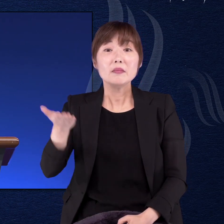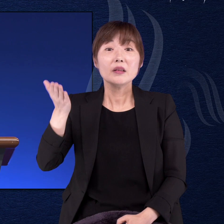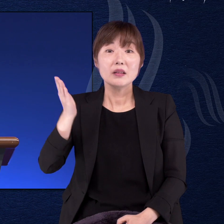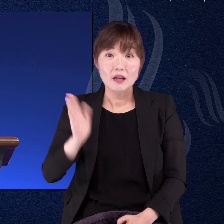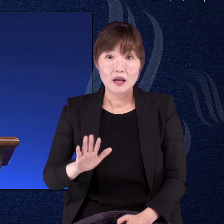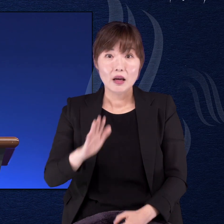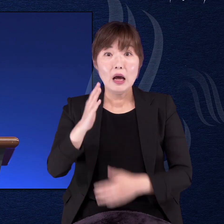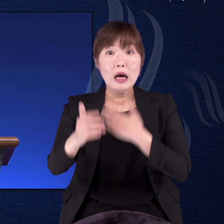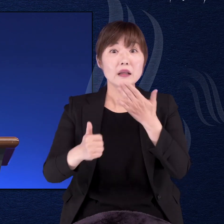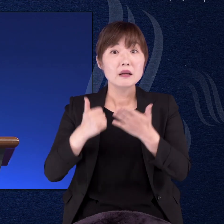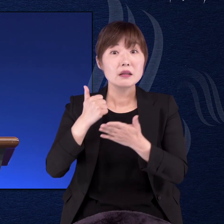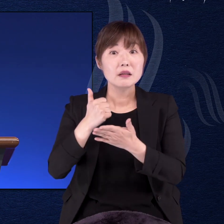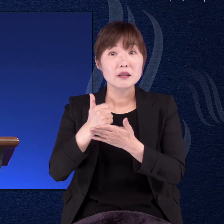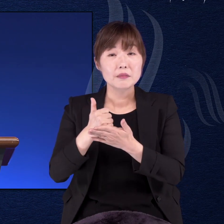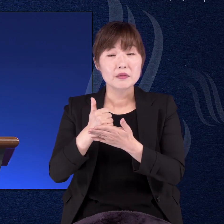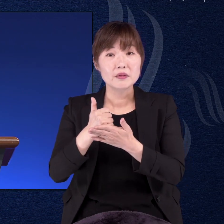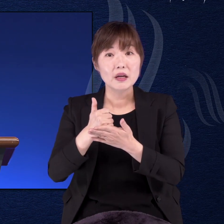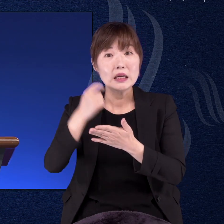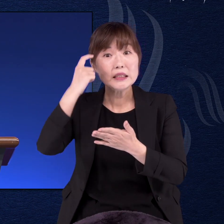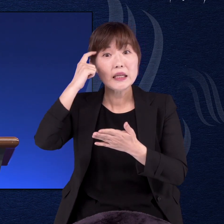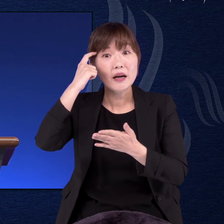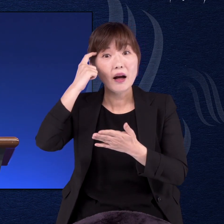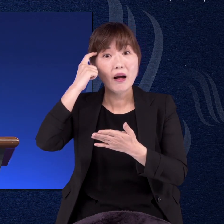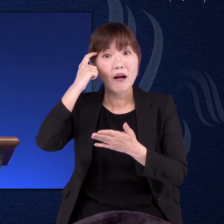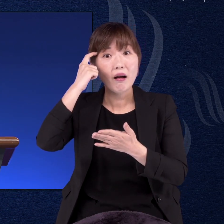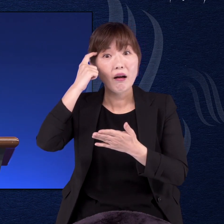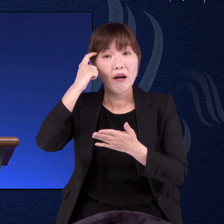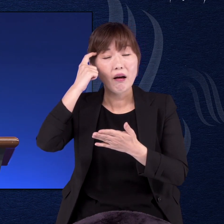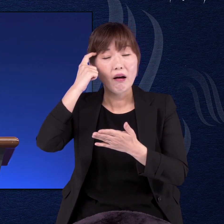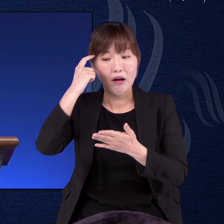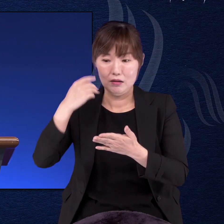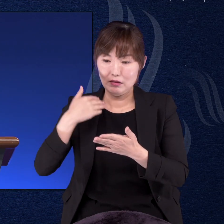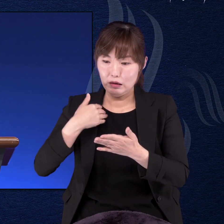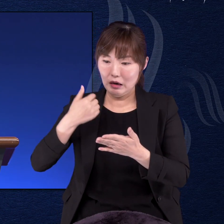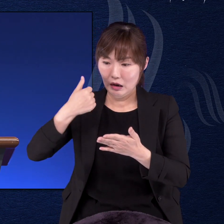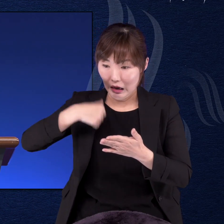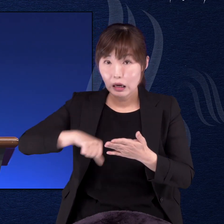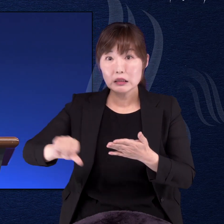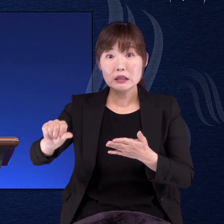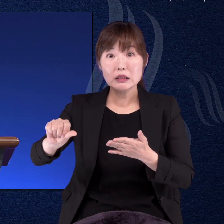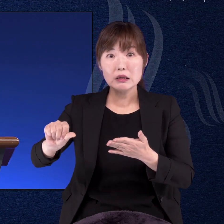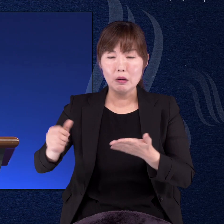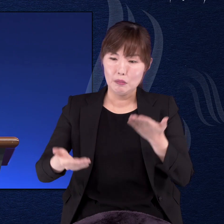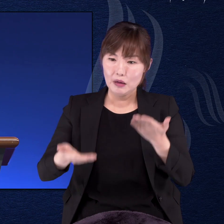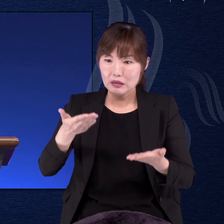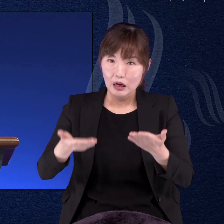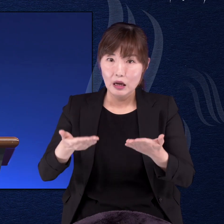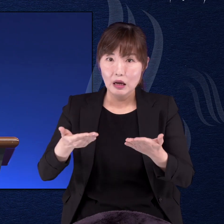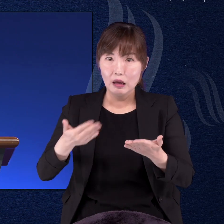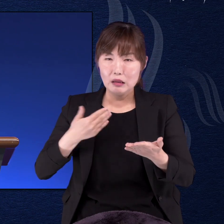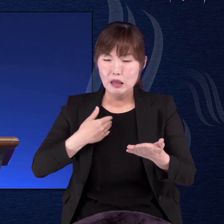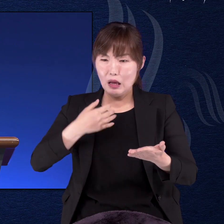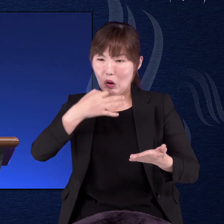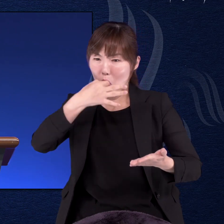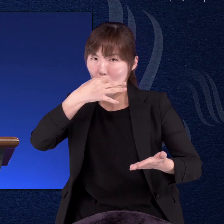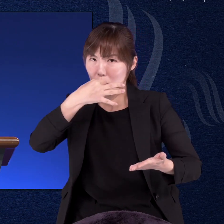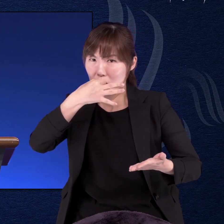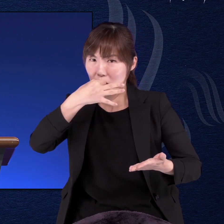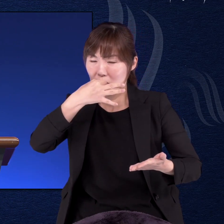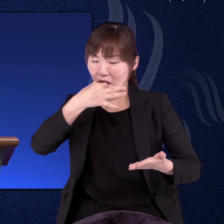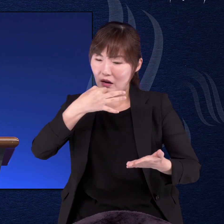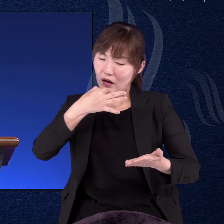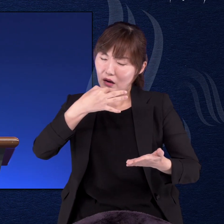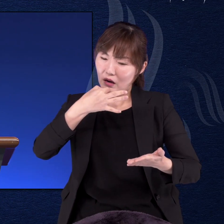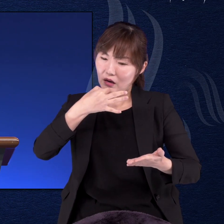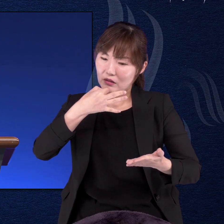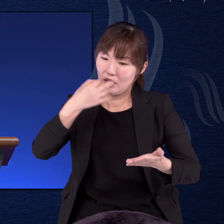하세요? 제가 제 아들 판단하고 정말 평가하고 내 기준으로, 내 욕심으로, 내 잣대로 바라보는